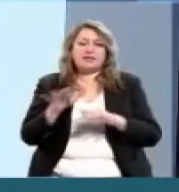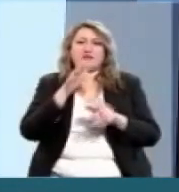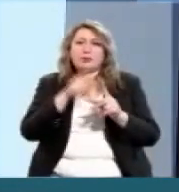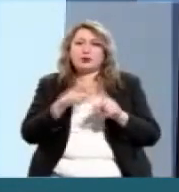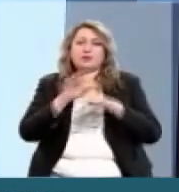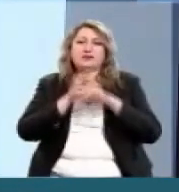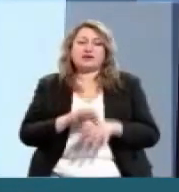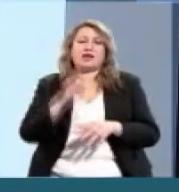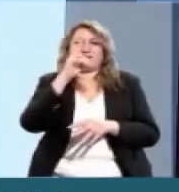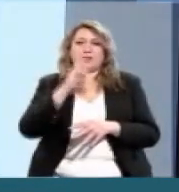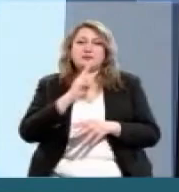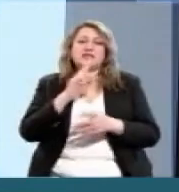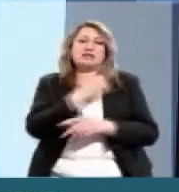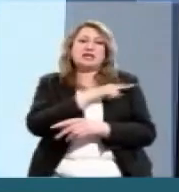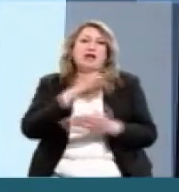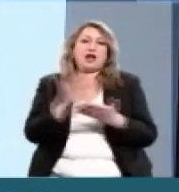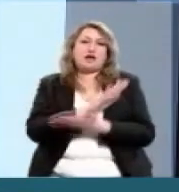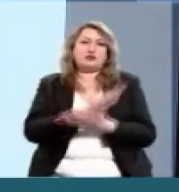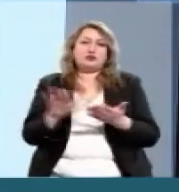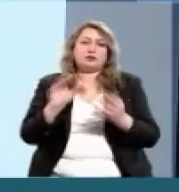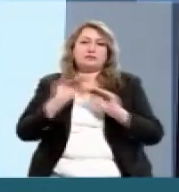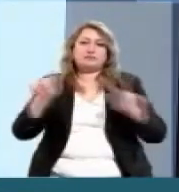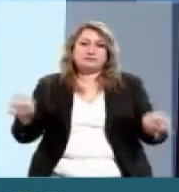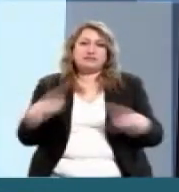период проведения двухмесячника санитарной очистки,